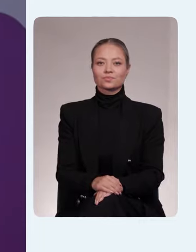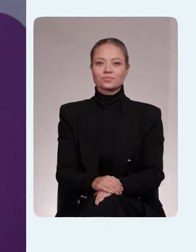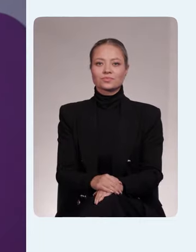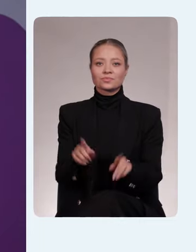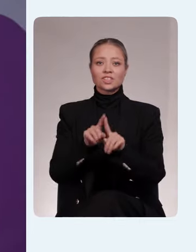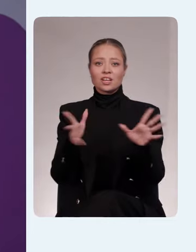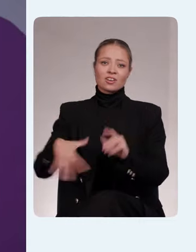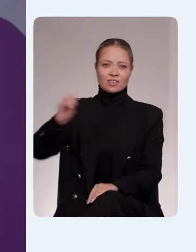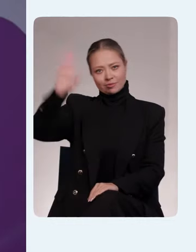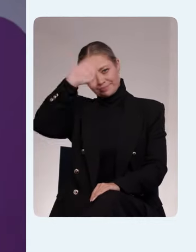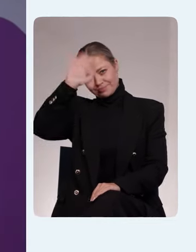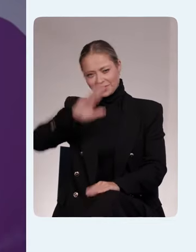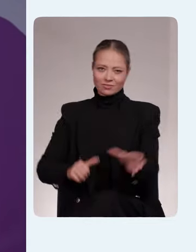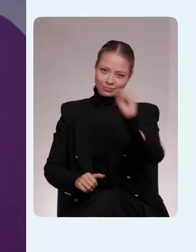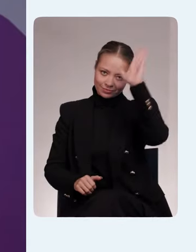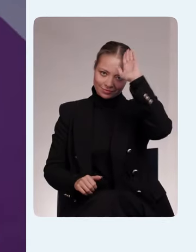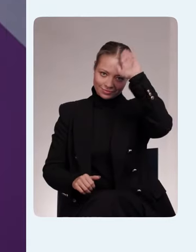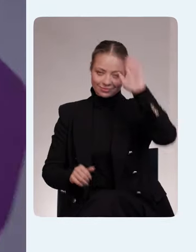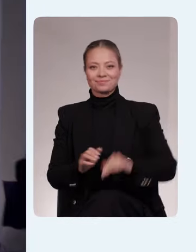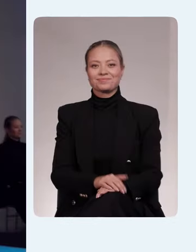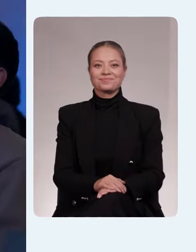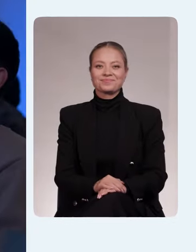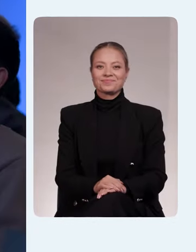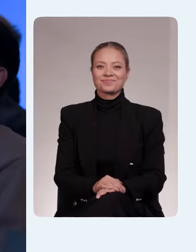Так, всем здорово, всем привет, привет.